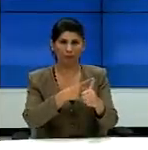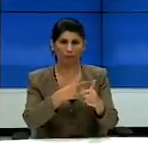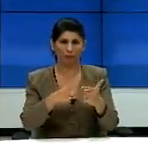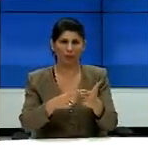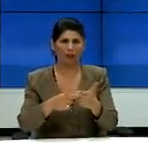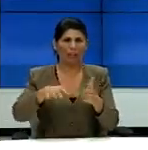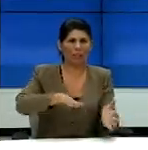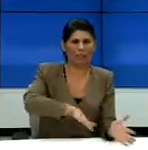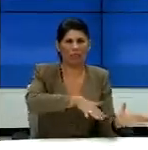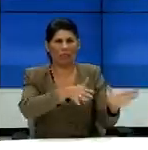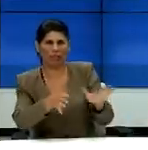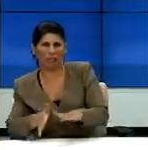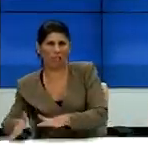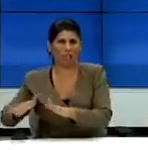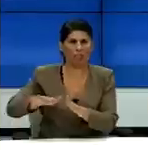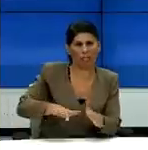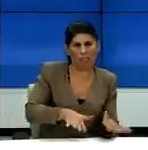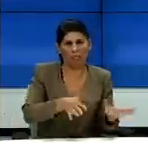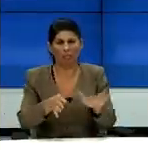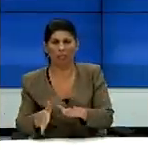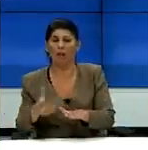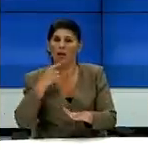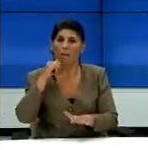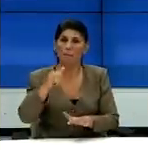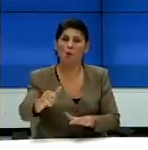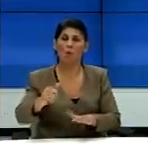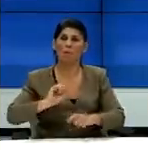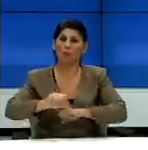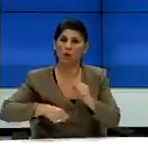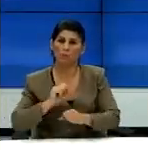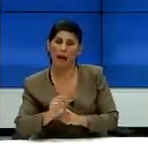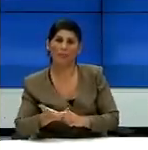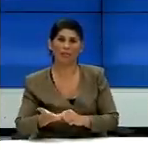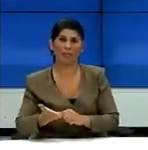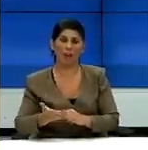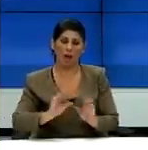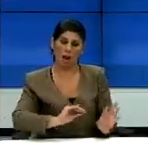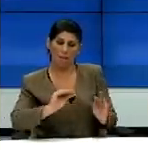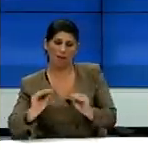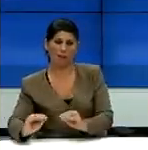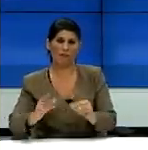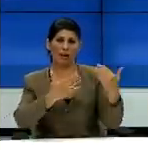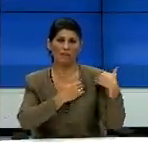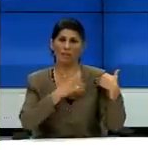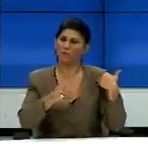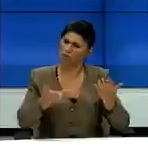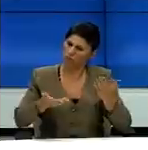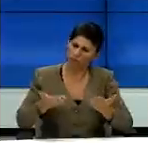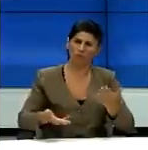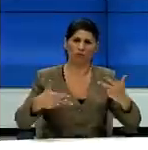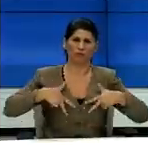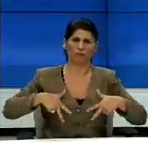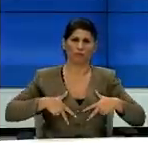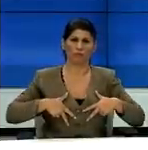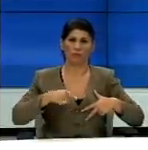παλινοδίες σας πολλές φορές και η διαρκής προσπάθεια να μεταφέρετε τις ευθύνες που αναλογούν στην κυβέρνηση.